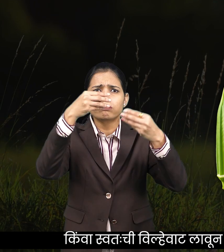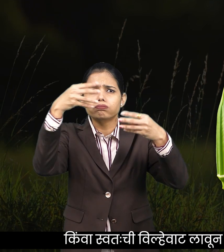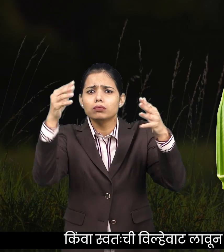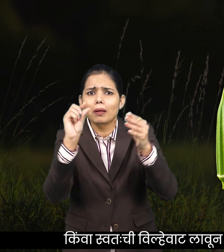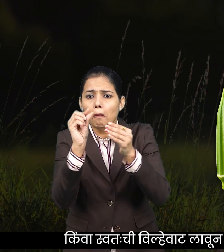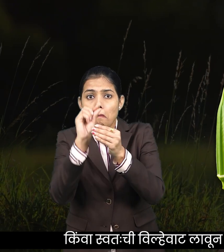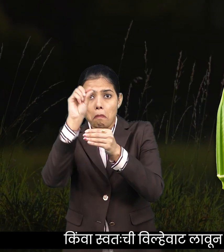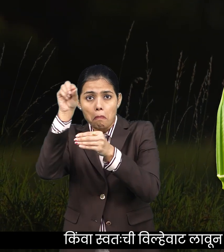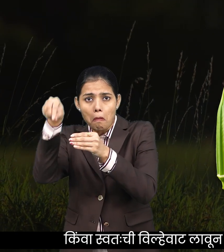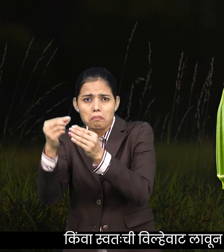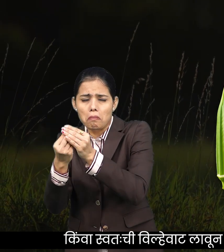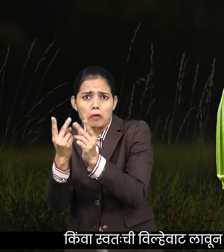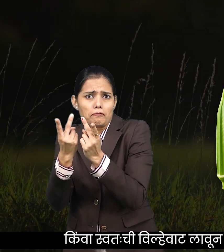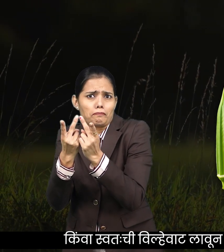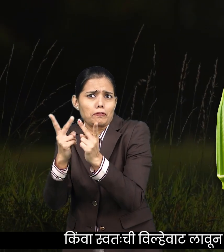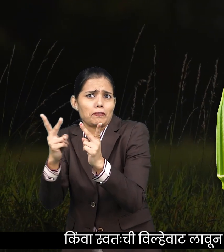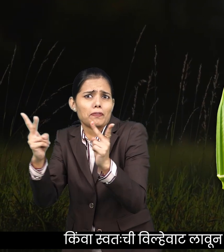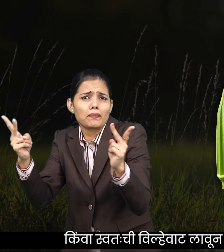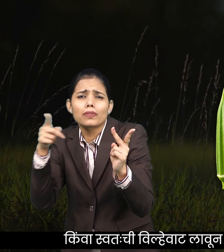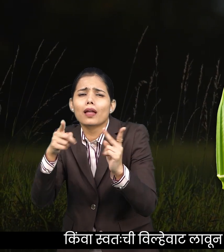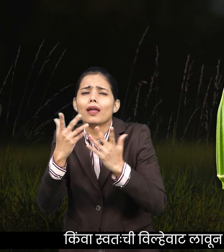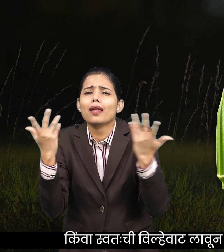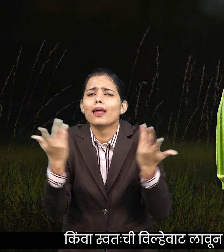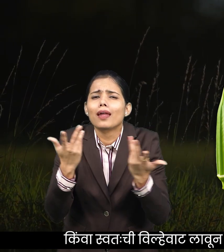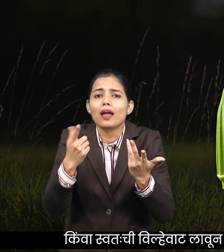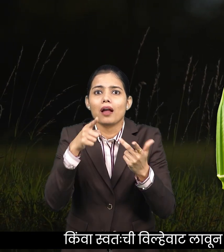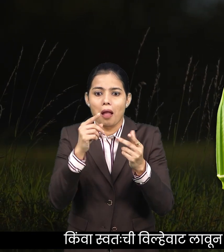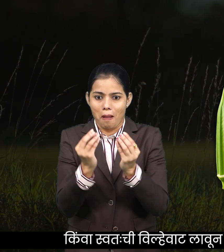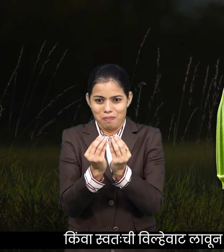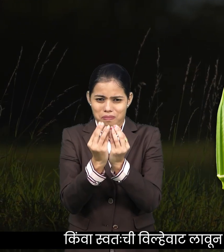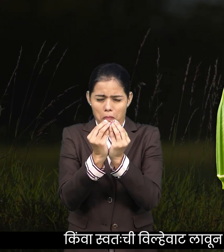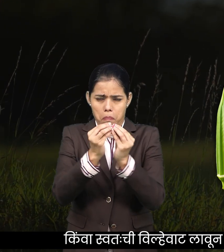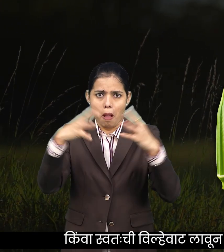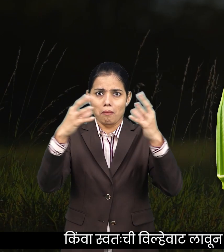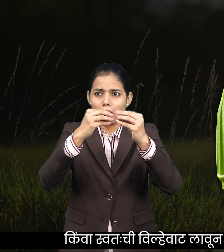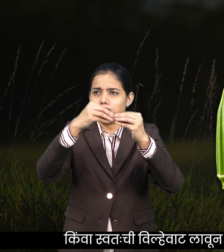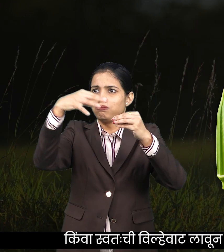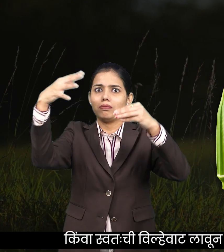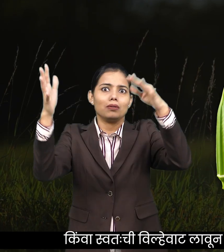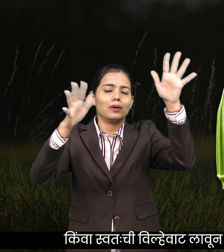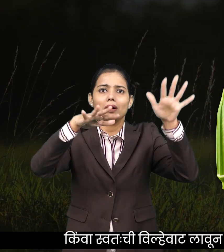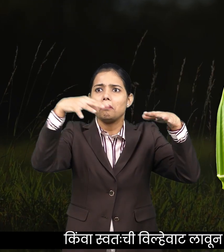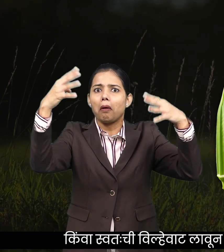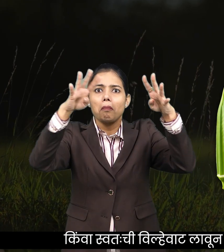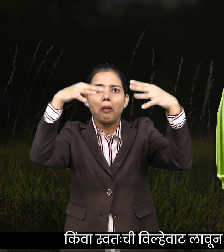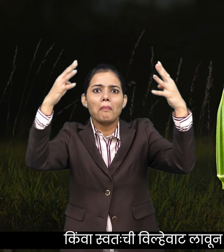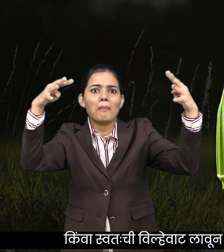किंवा स्वतःची विल्हेवाट लावून त्यांच्या बिया वेगवेगळ्या दिशेने पसरतात.